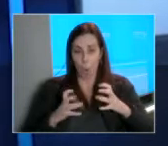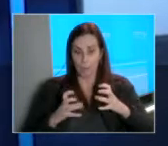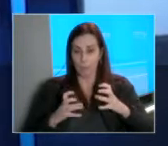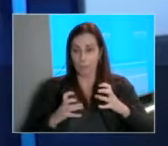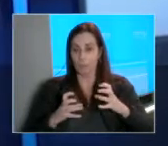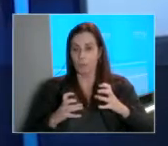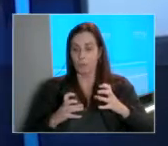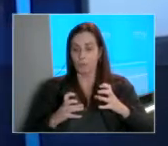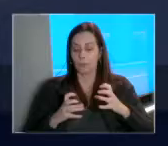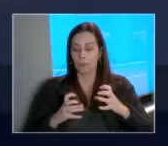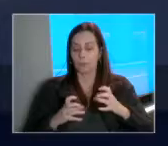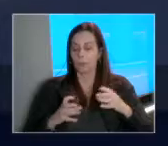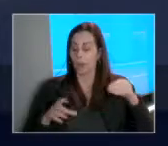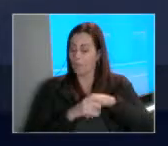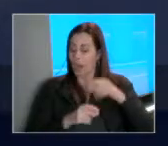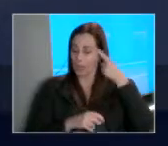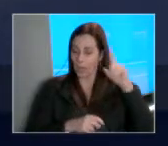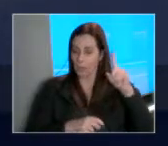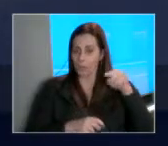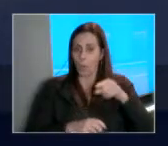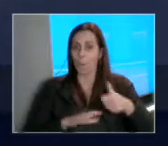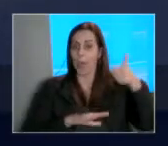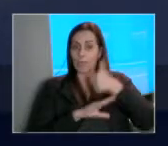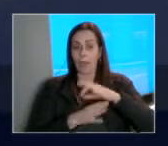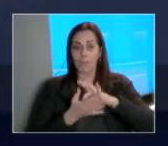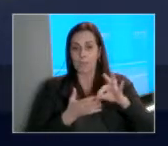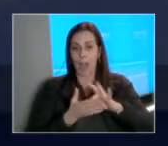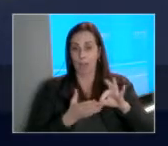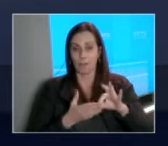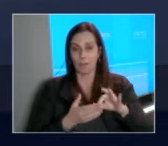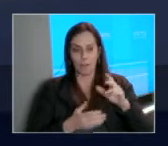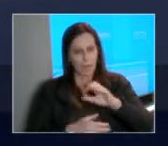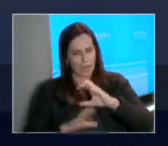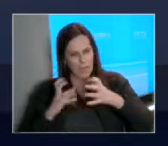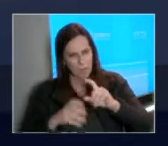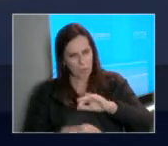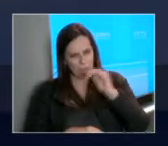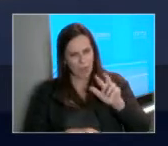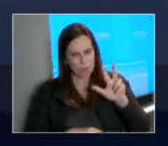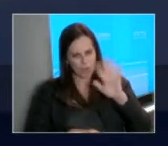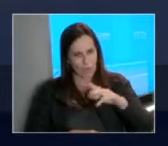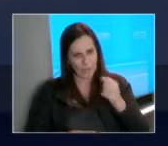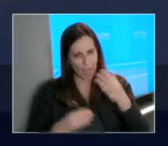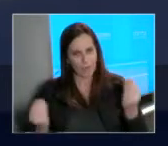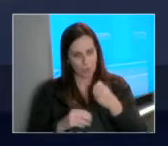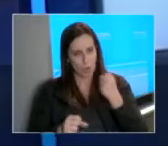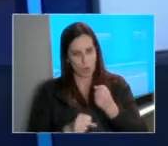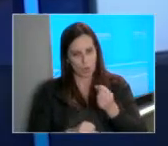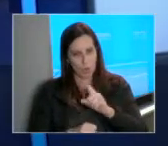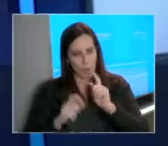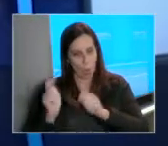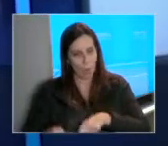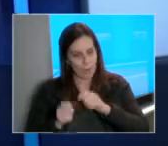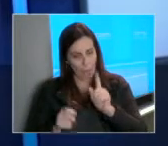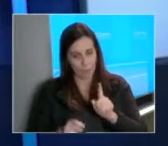חבר ליזם, שהוא אגב מנכ״ל משרד האנרגיה לשעבר. שנייה, גבעת השלושה זה גם קיבוץ, שיש להם עוד קצת דברים שהם לא